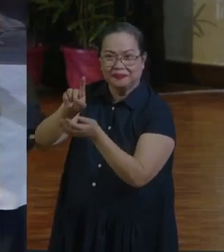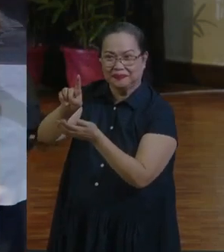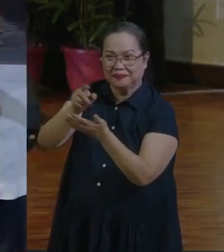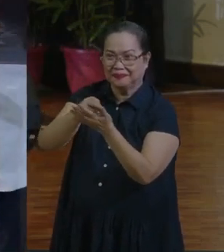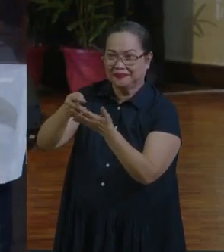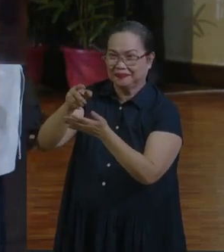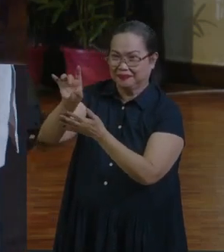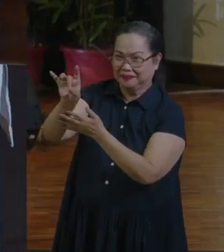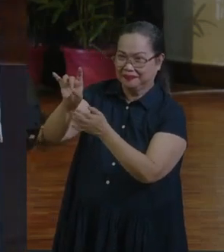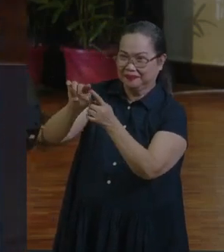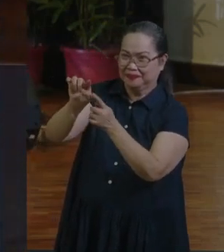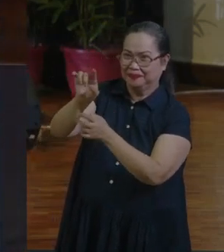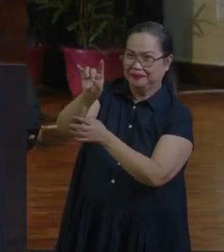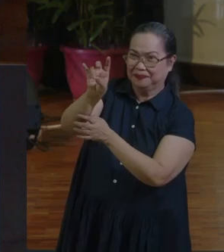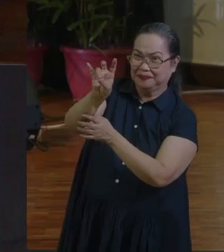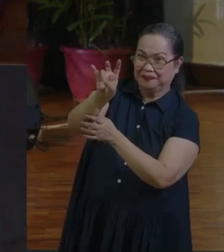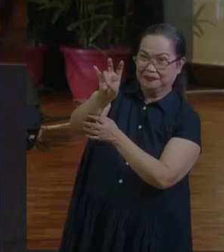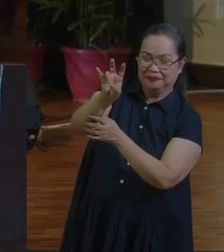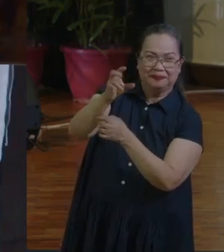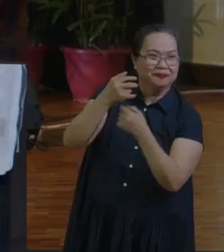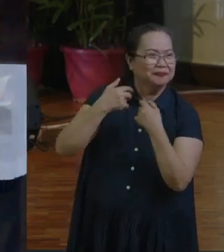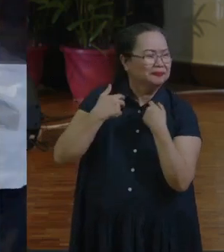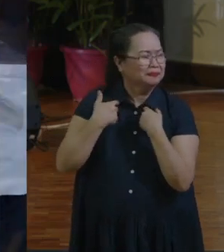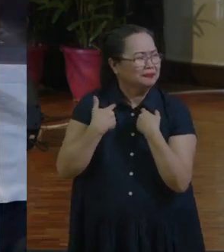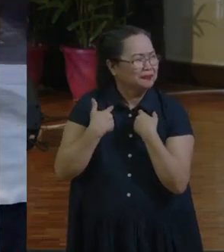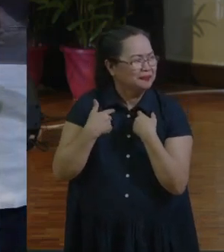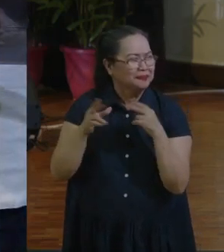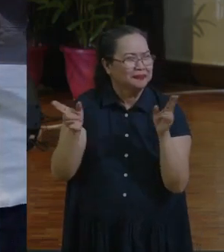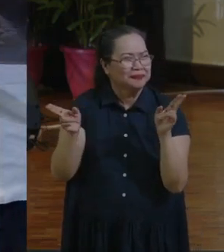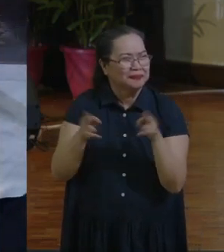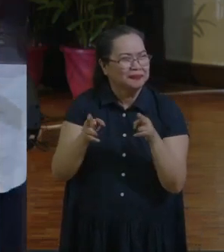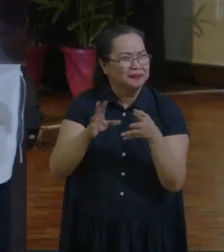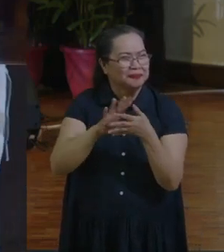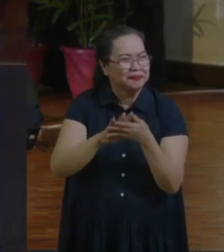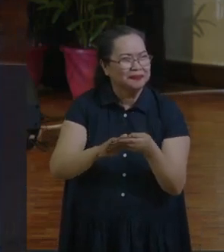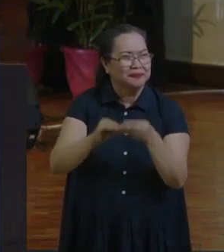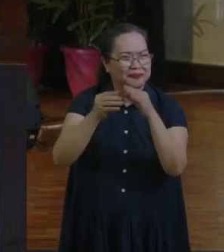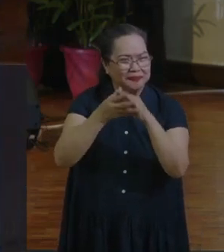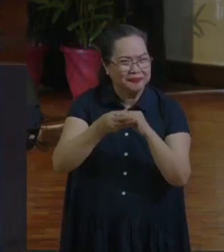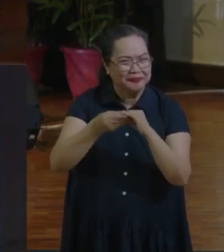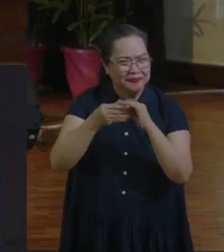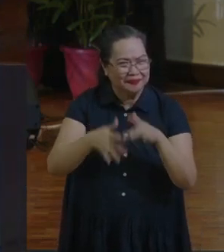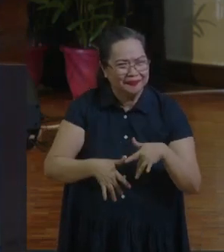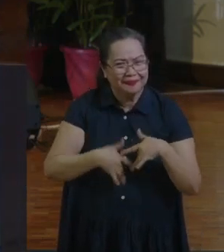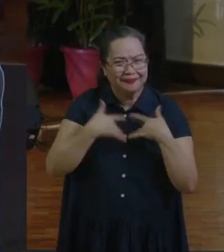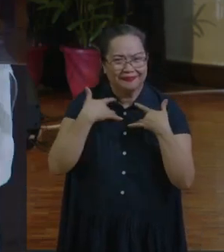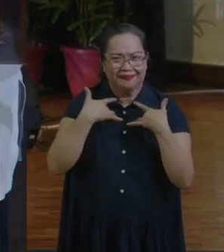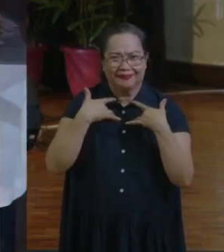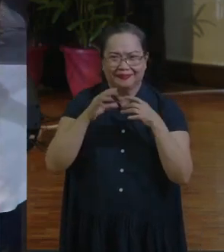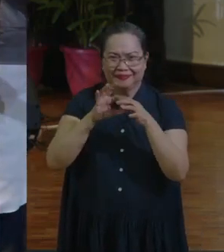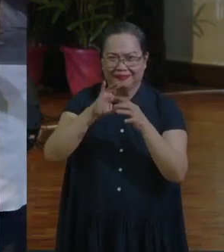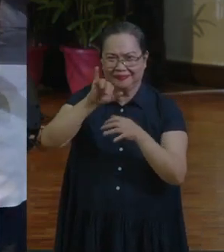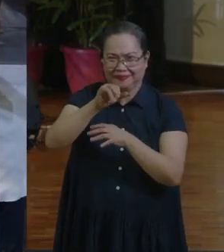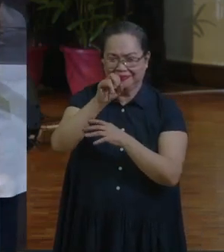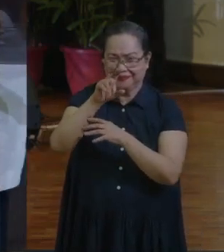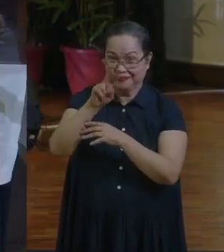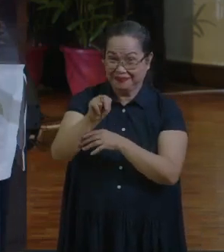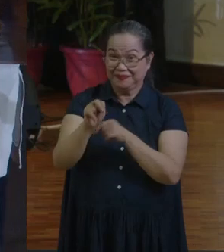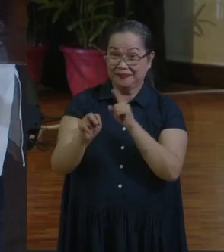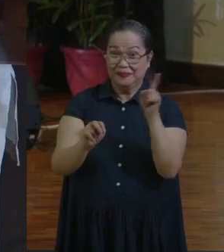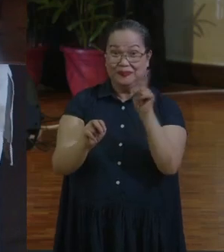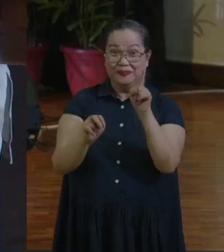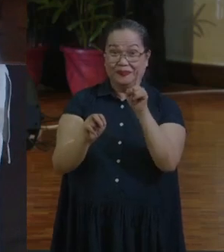8 to 17, nandun po ang maikling kasaysayan ng kanyang buhay. At nagumpisa po yun